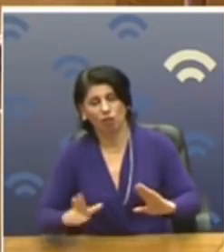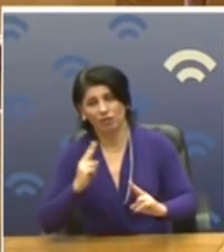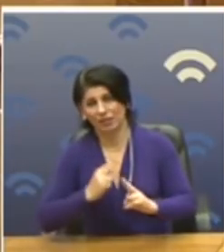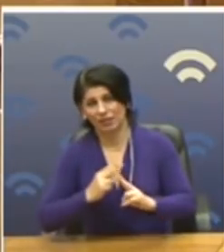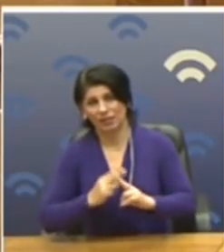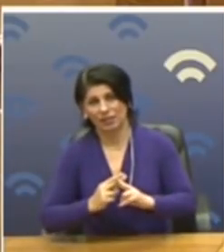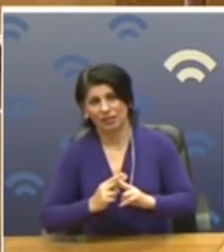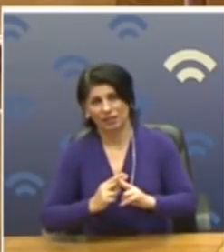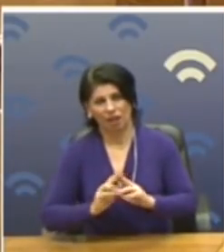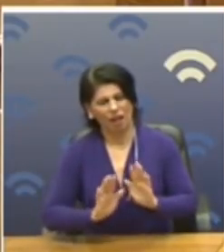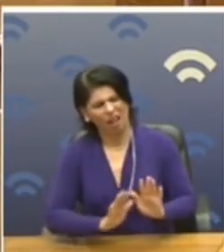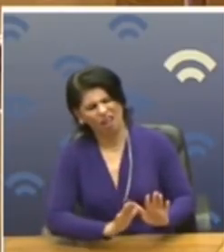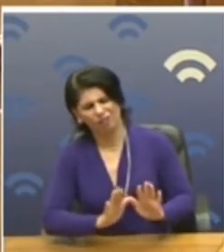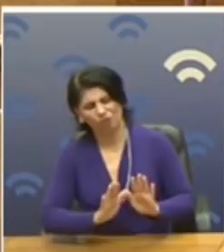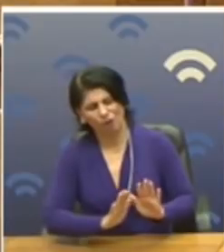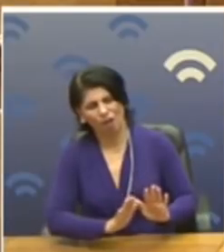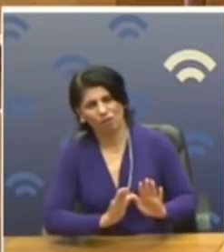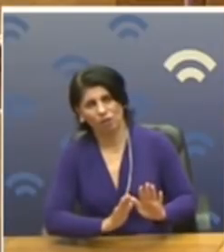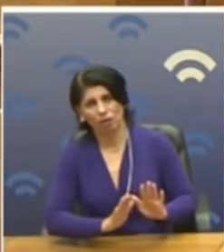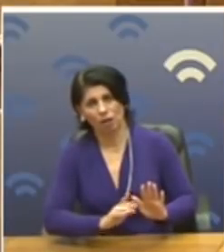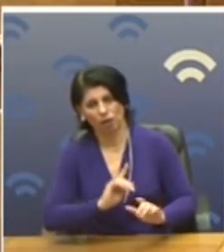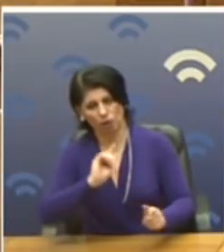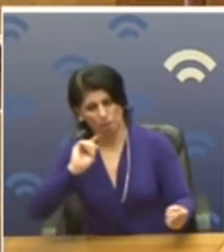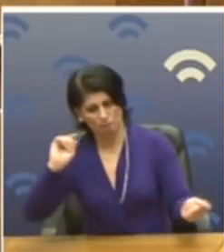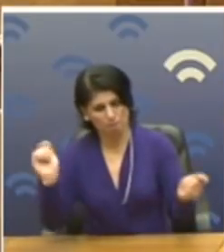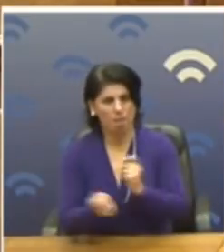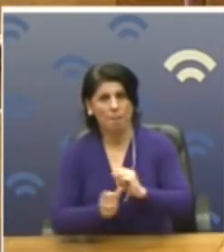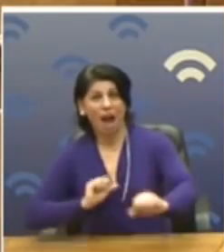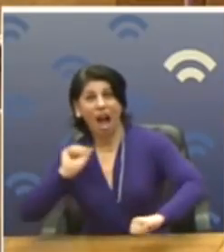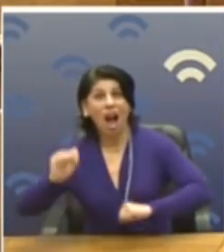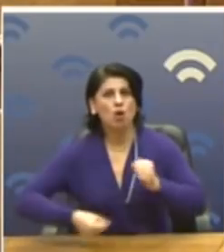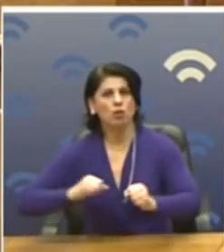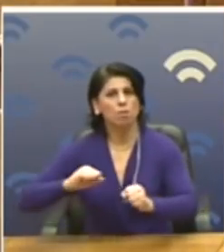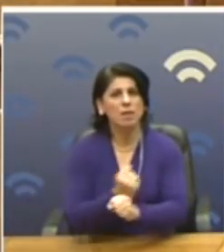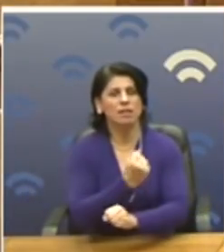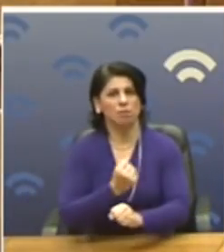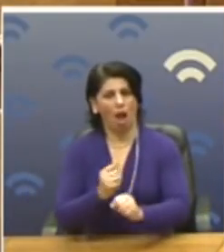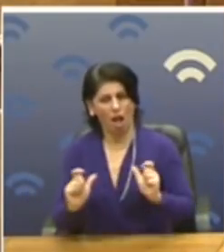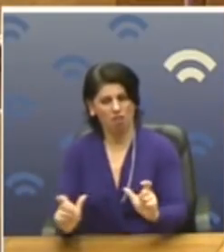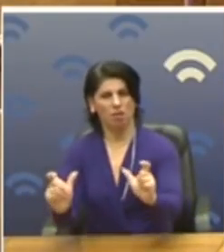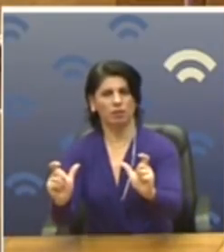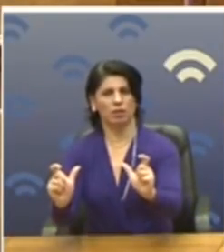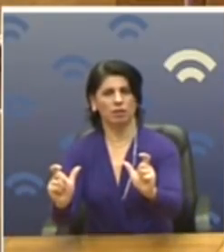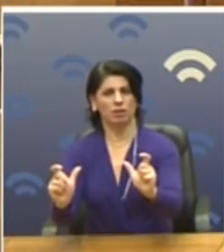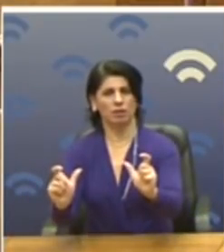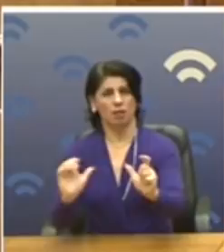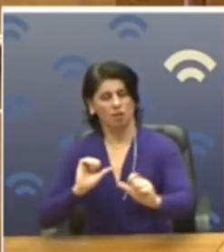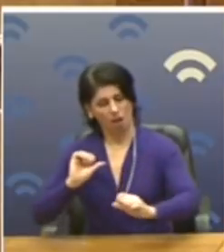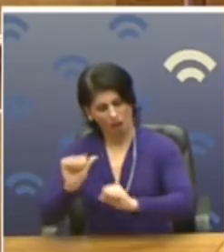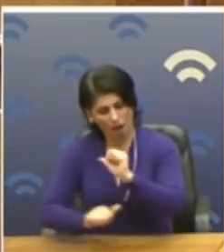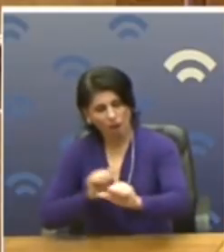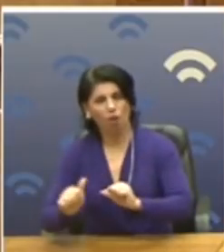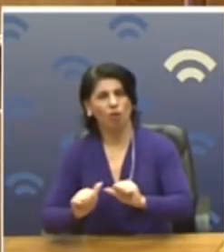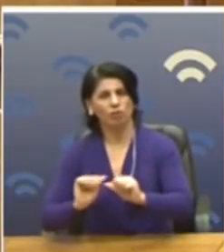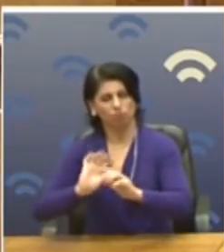οι ανοχές μετατρέπονται σε αγωνιστικό πείσμα αντίστασης, αλλαγών και